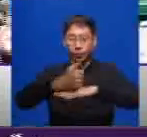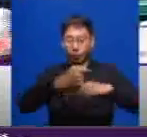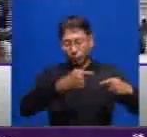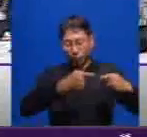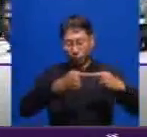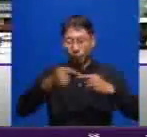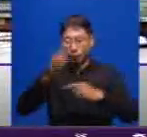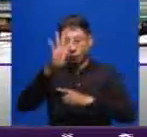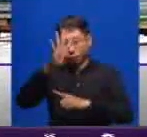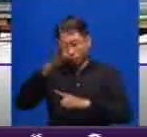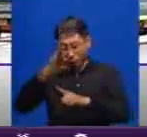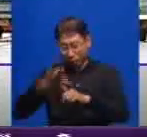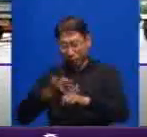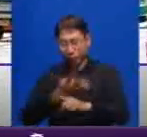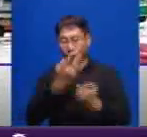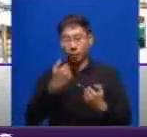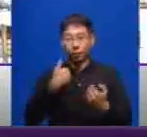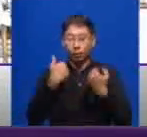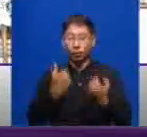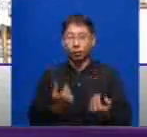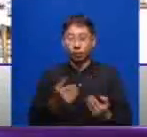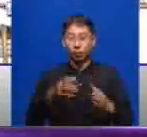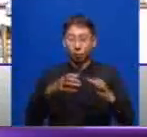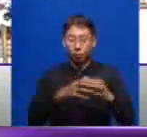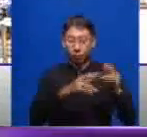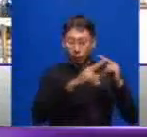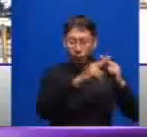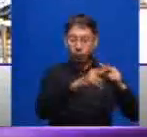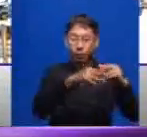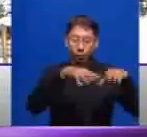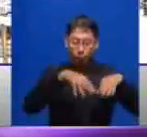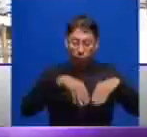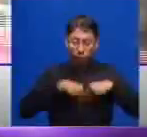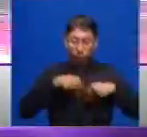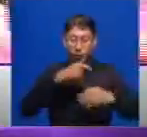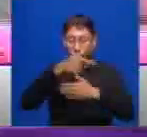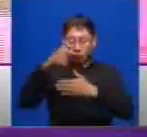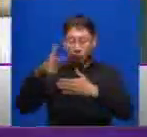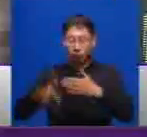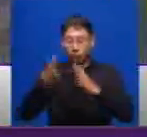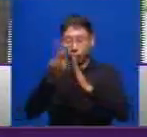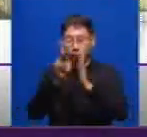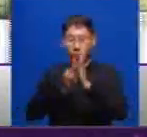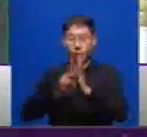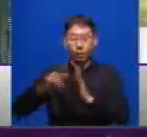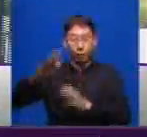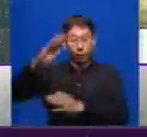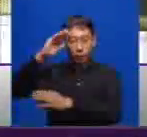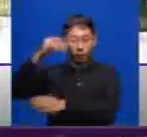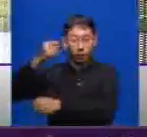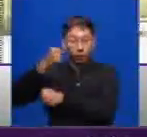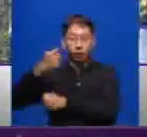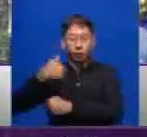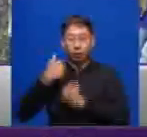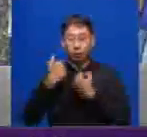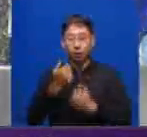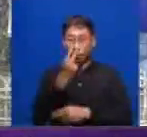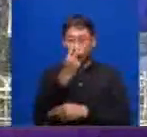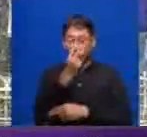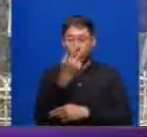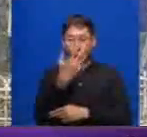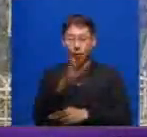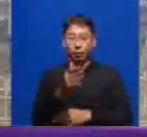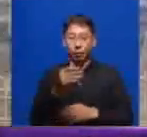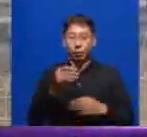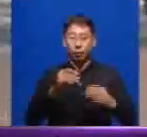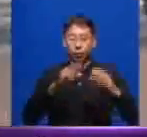านเกือบ4เดือนซึ่งในมุมมองของภาคเอกชนยอมรับว่าการยกเลิกพรกฉุกเฉินเป็นการบ่งชี้ได้ระดับหนึ่งถึงส